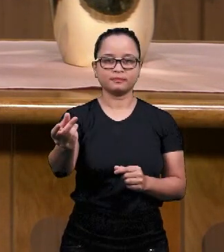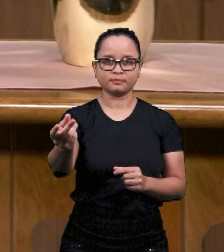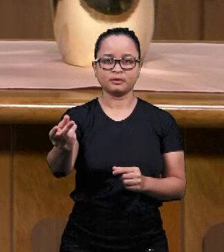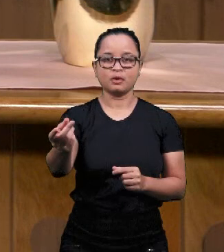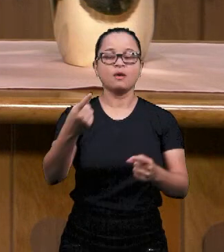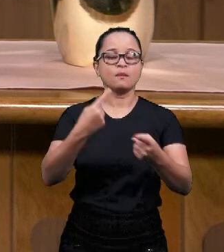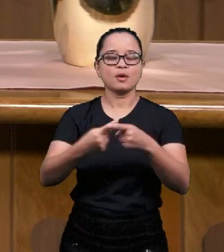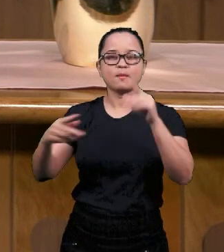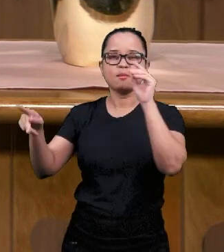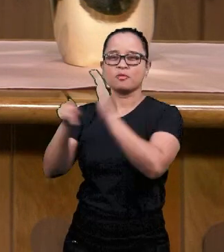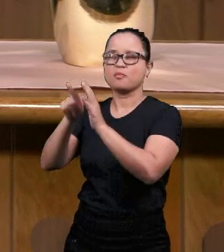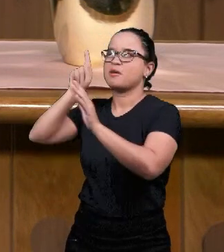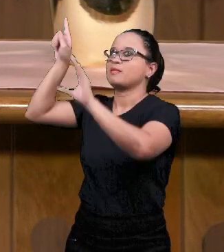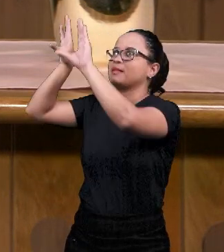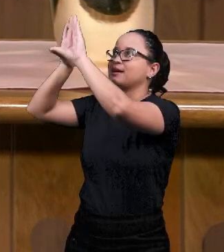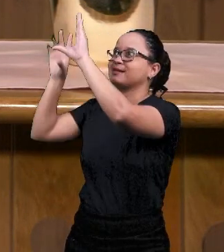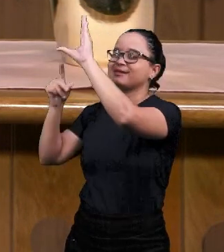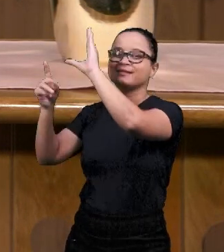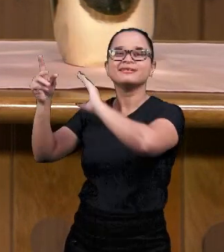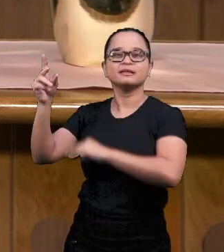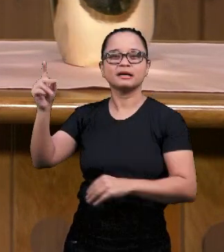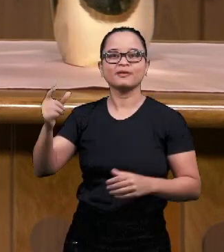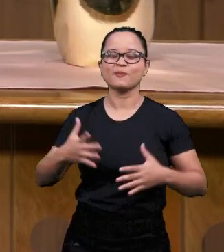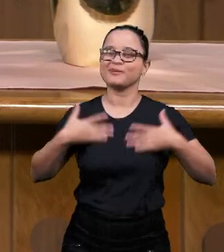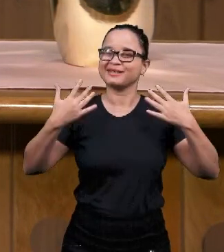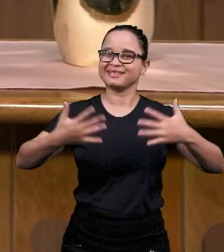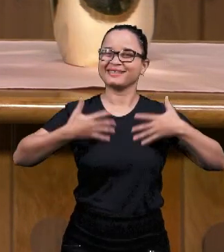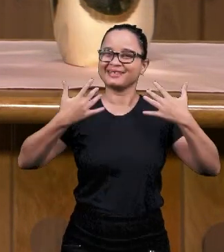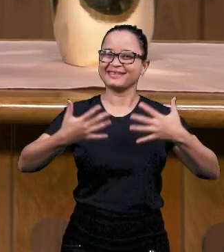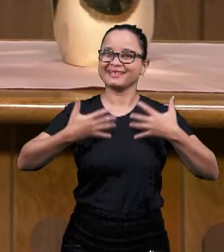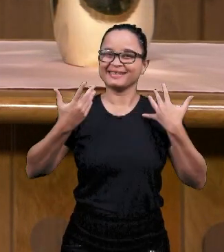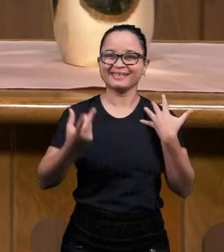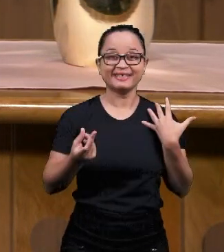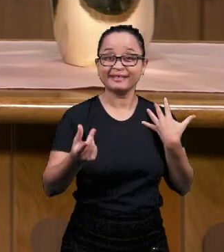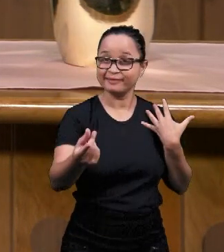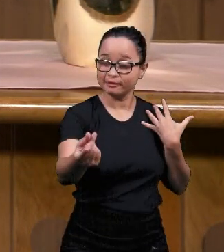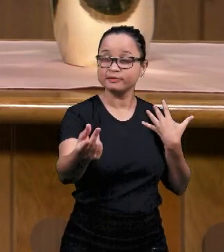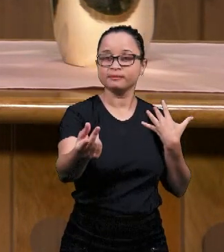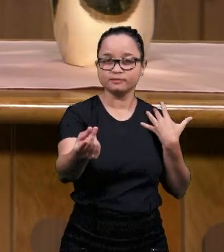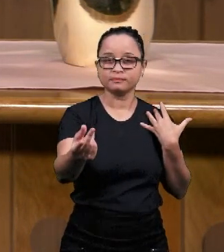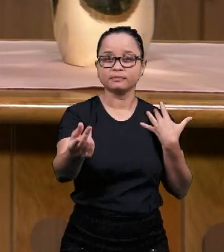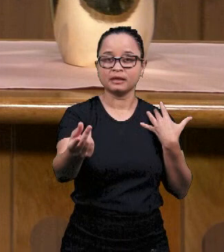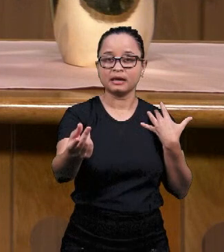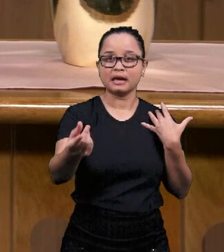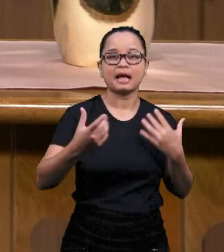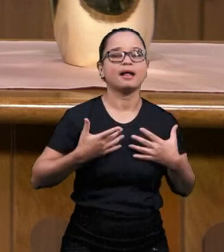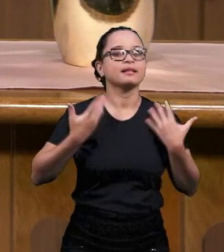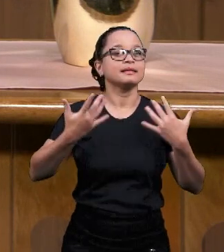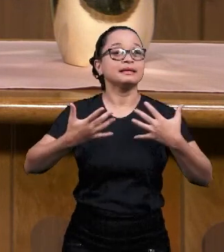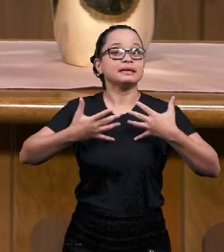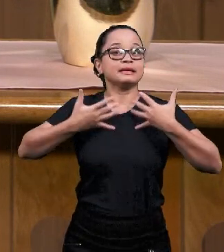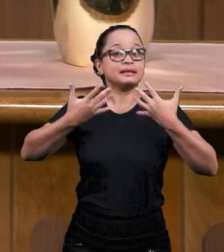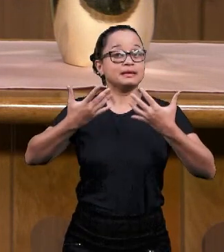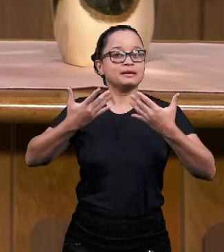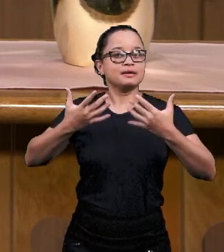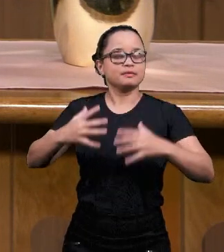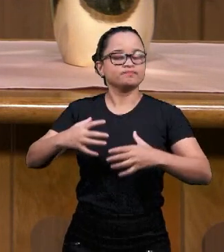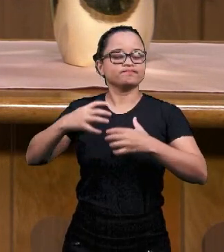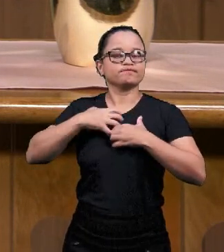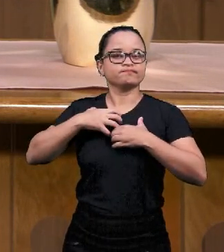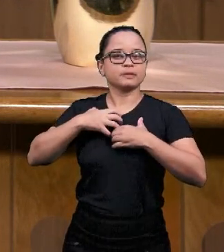час, что-то вечное, непроходящее, радость вечную.